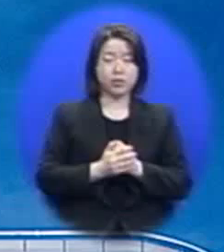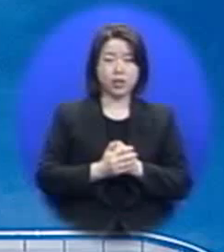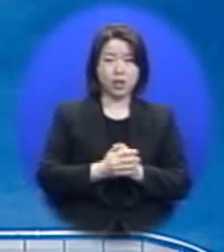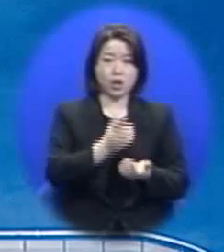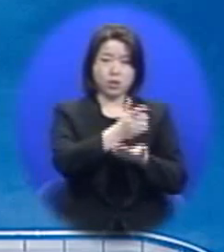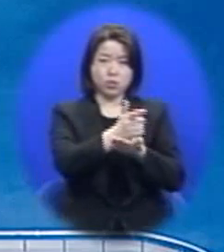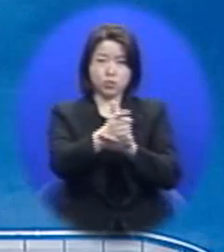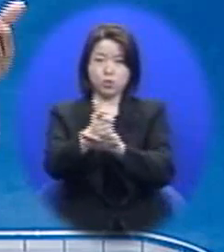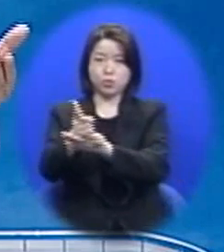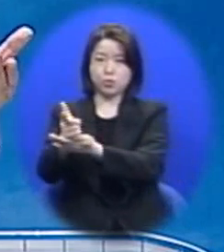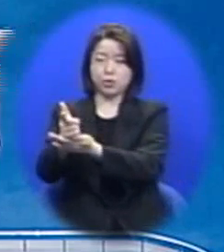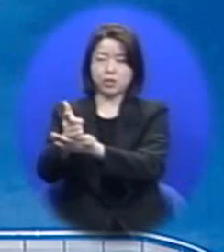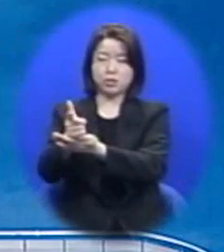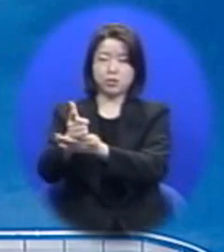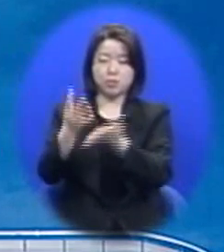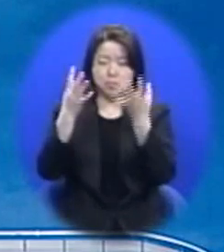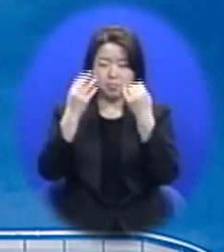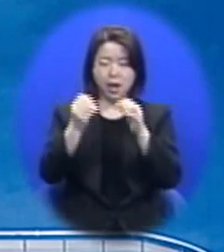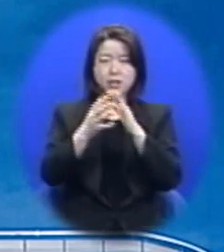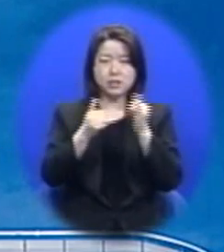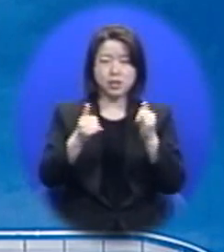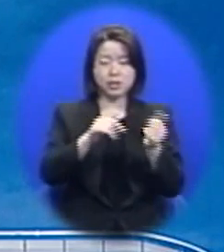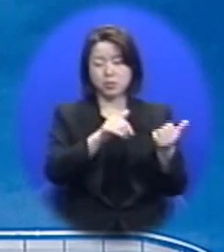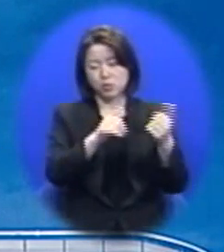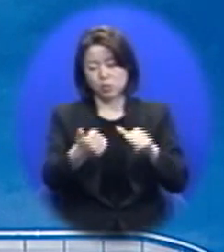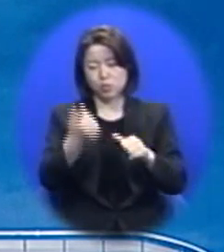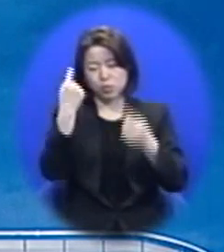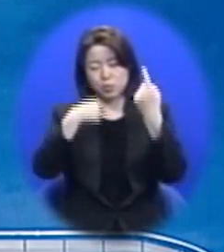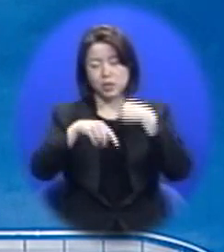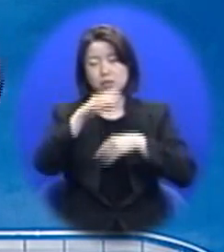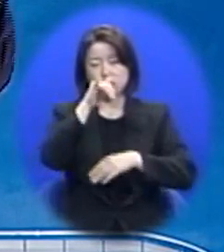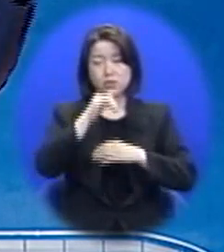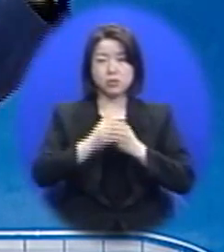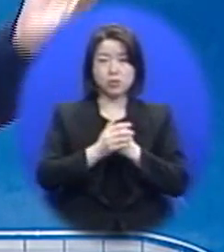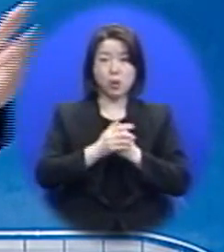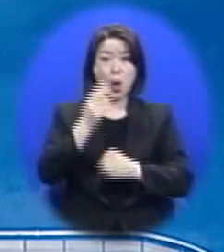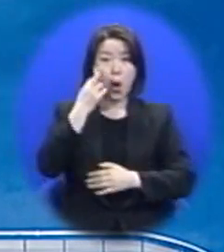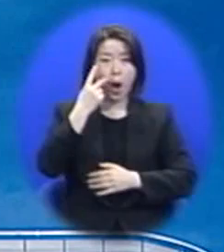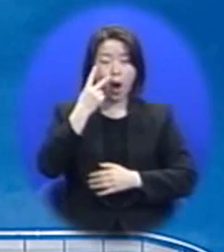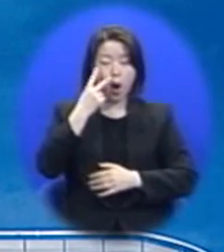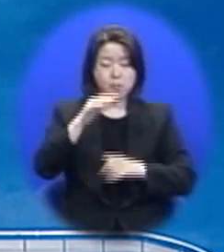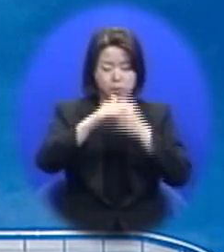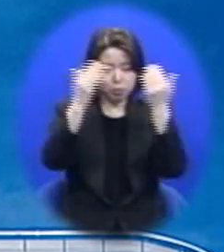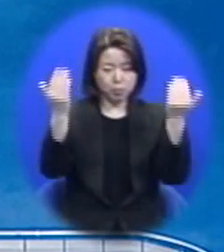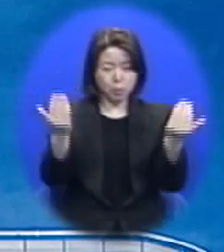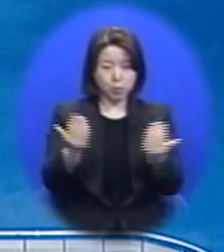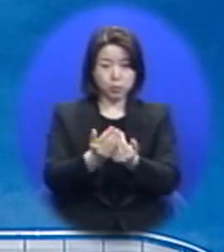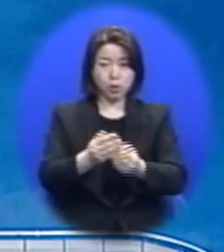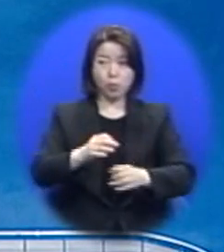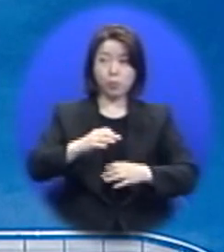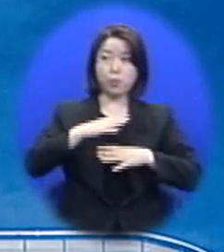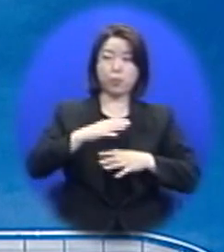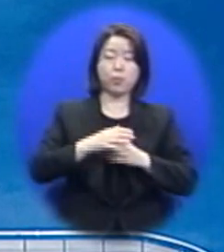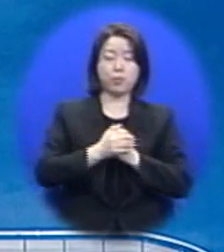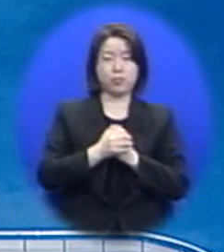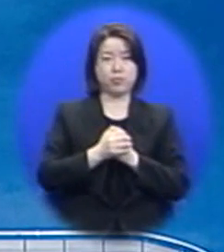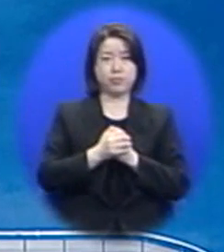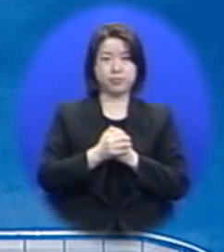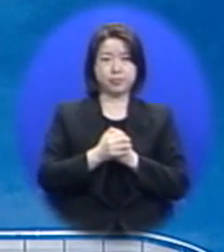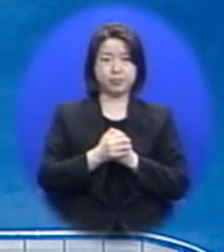총기를 휘둘러서 수많은 사람이 죽고 다쳤습니다. 미국 전체가 뒤집혔죠.